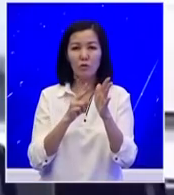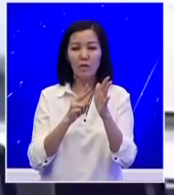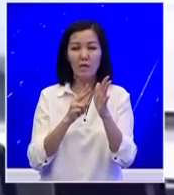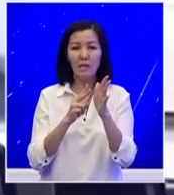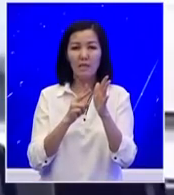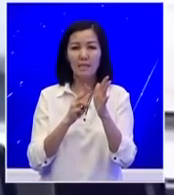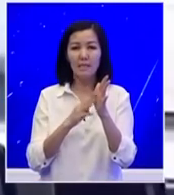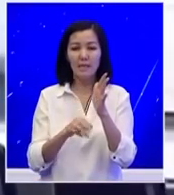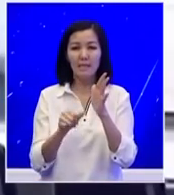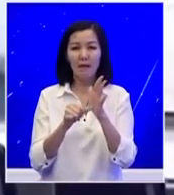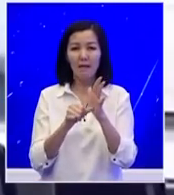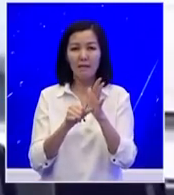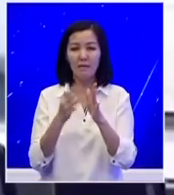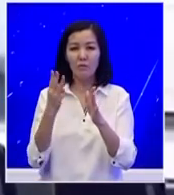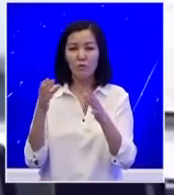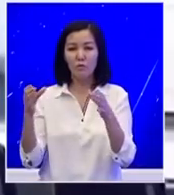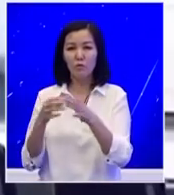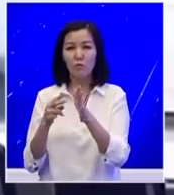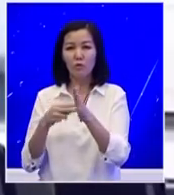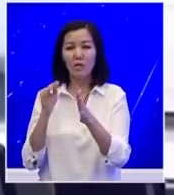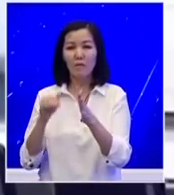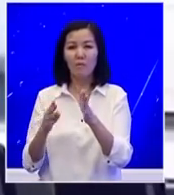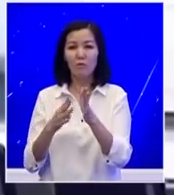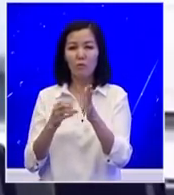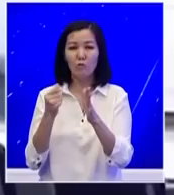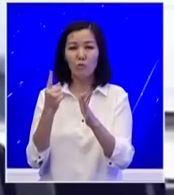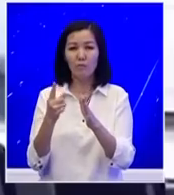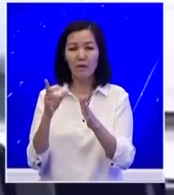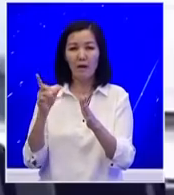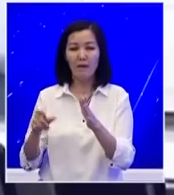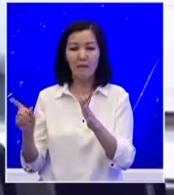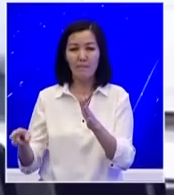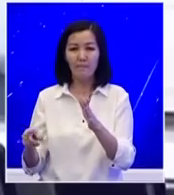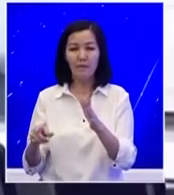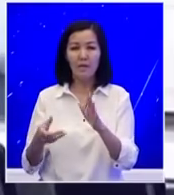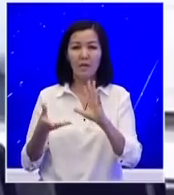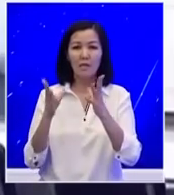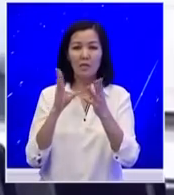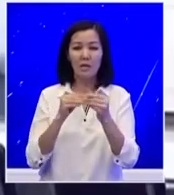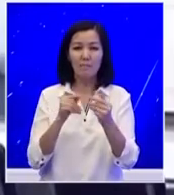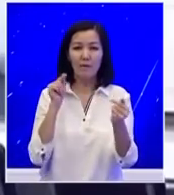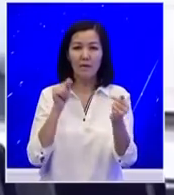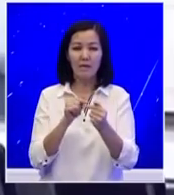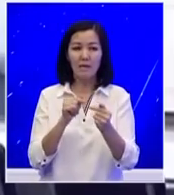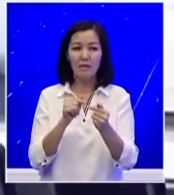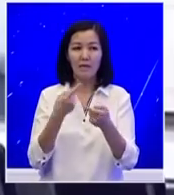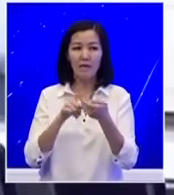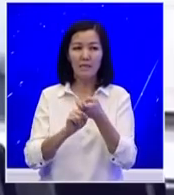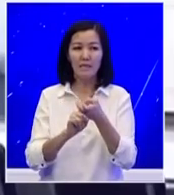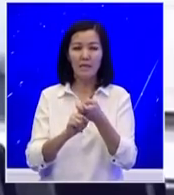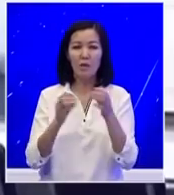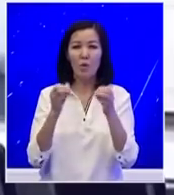7186 адам, үшінші топ 7901 адам. Бөлініп, эпидемияға қарсы шаралға тікелей қатысқан